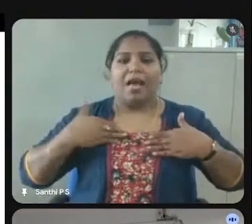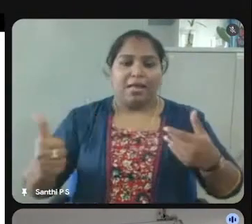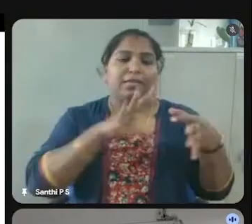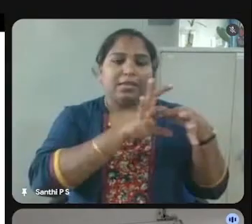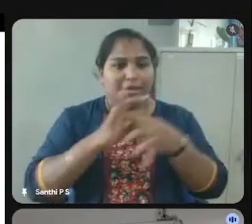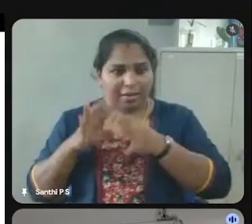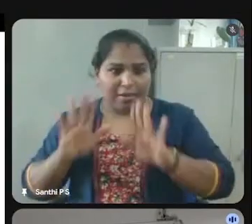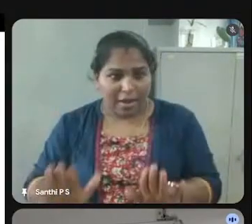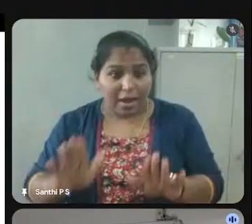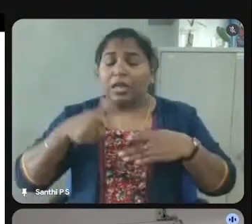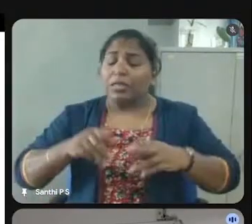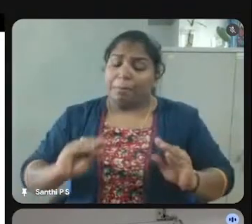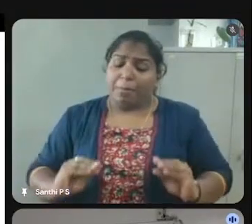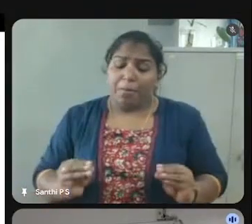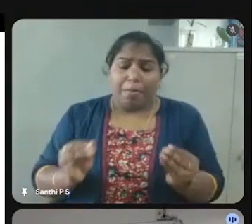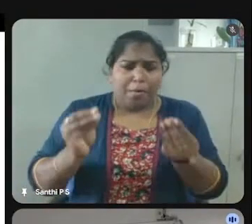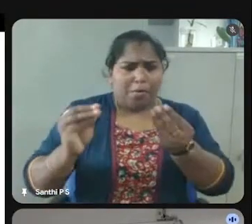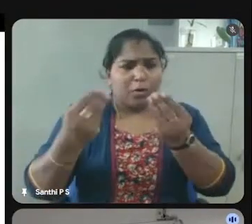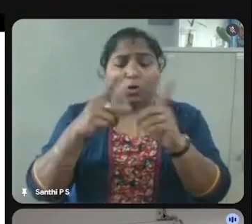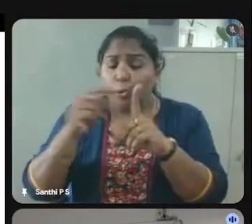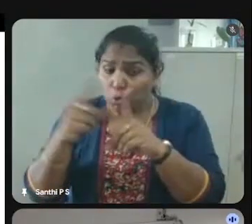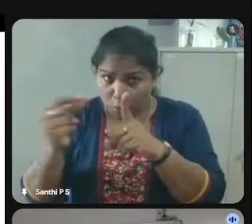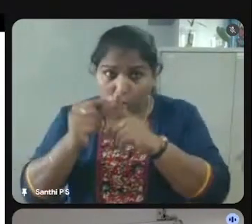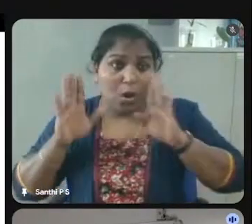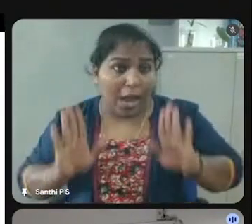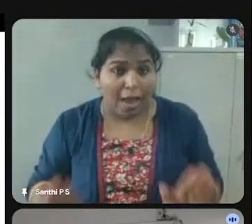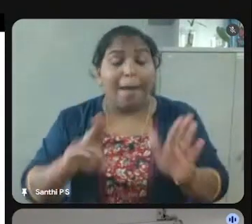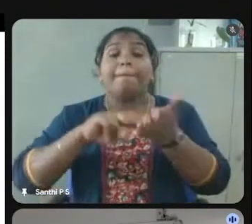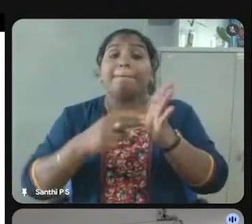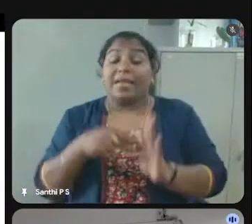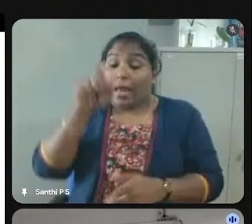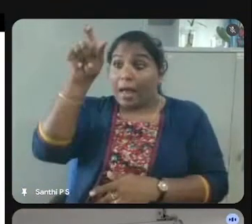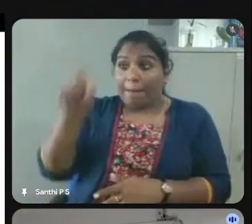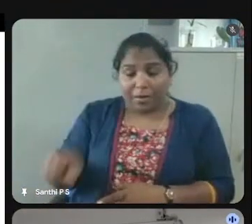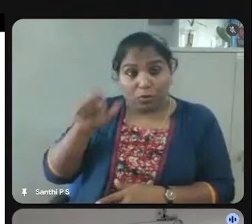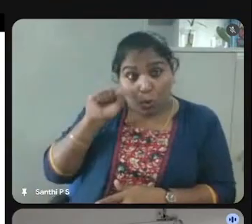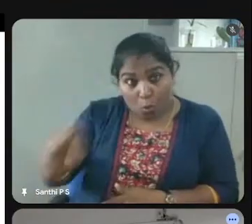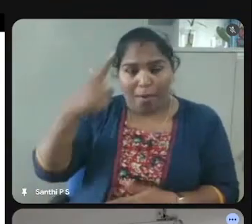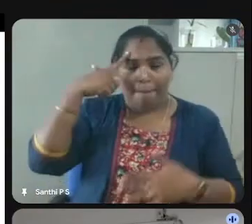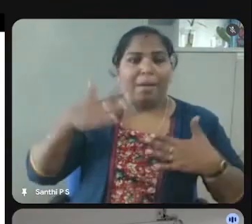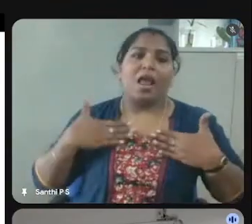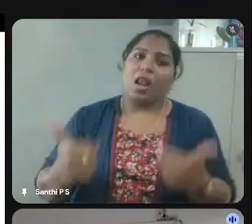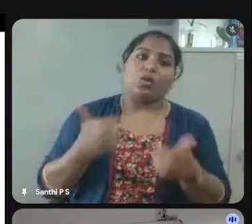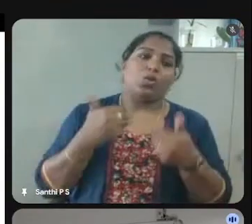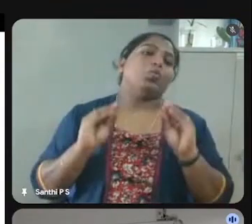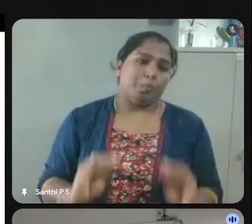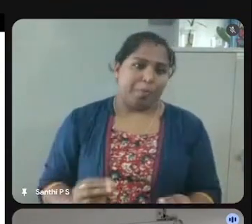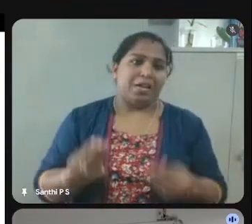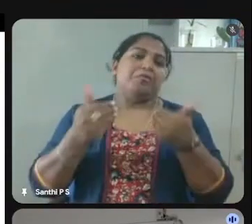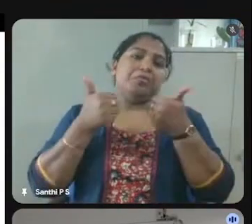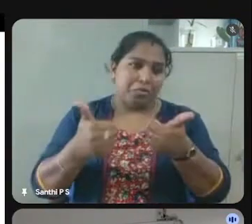ഇതൊക്കെ മെച്ചപ്പെട്ട രീതിയിൽ തന്നെ ചെയ്യാൻ സാധിക്കുന്ന ഒരു വ്യക്തിയെ നമുക്ക് മാനസിക ആരോഗ്യമുള്ള ഒരു വ്യക്തി എന്ന് തന്നെ വിളിക്കാം. അപ്പൊ